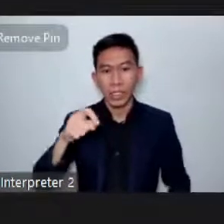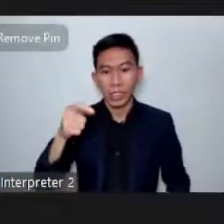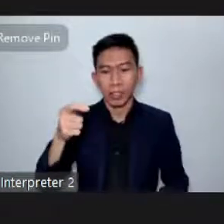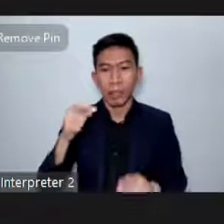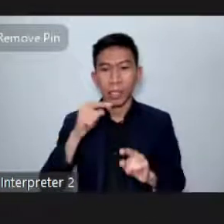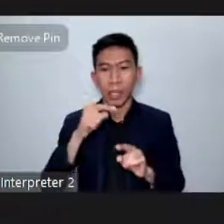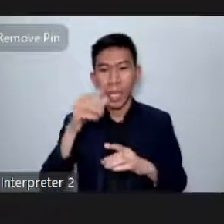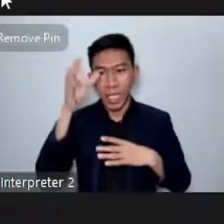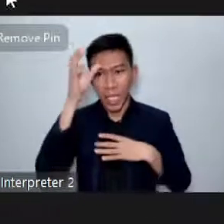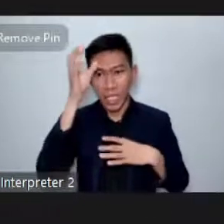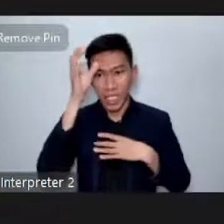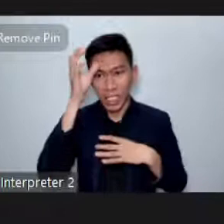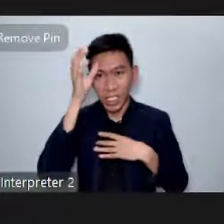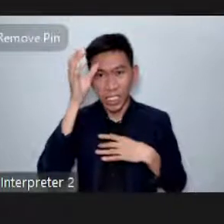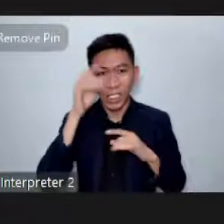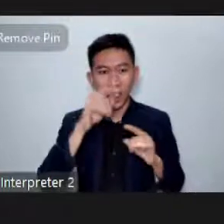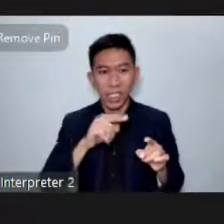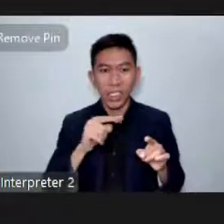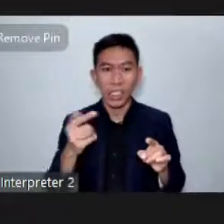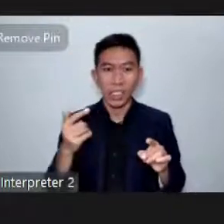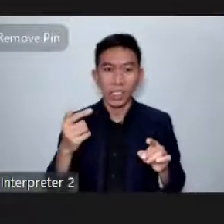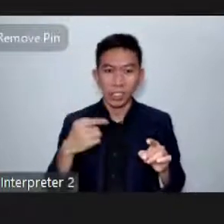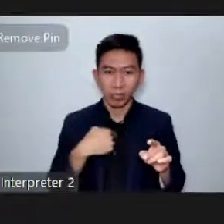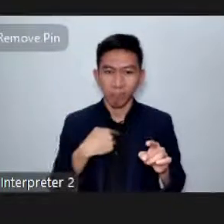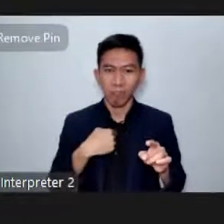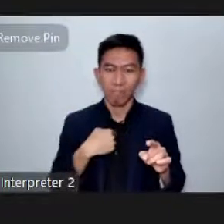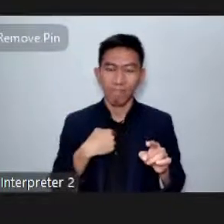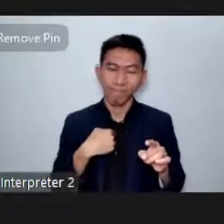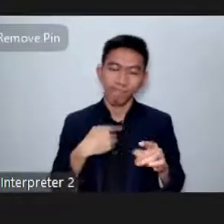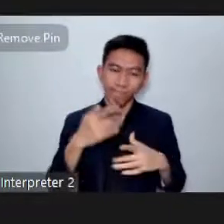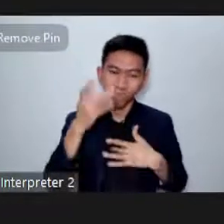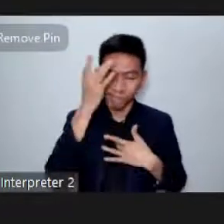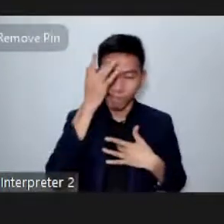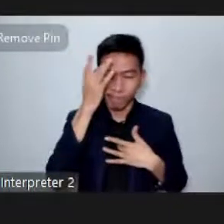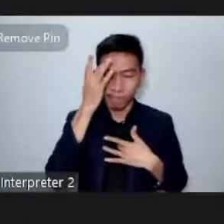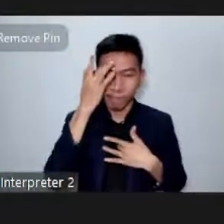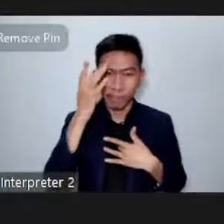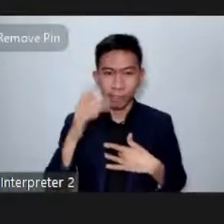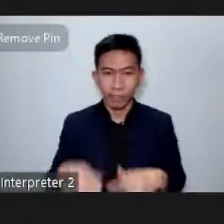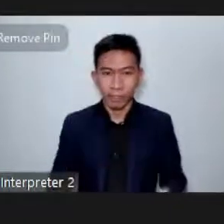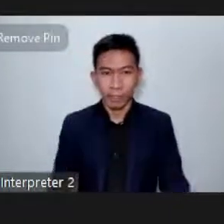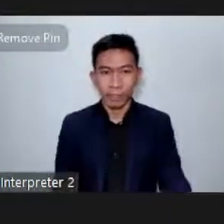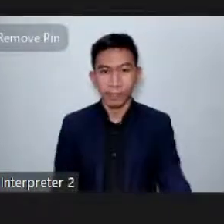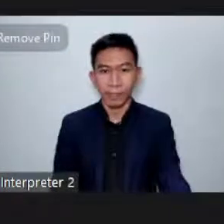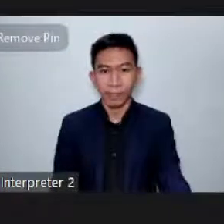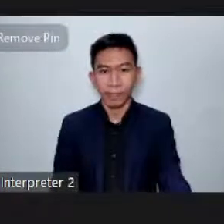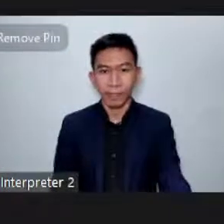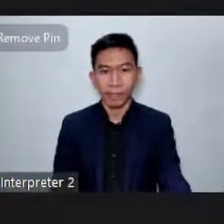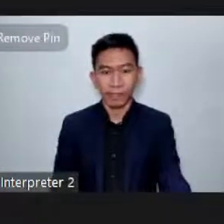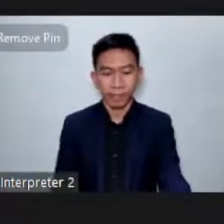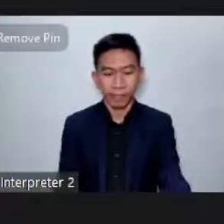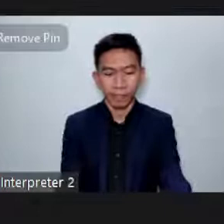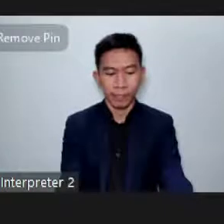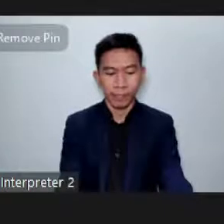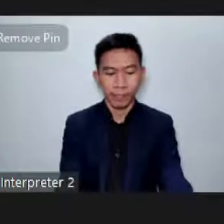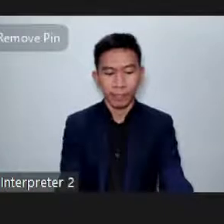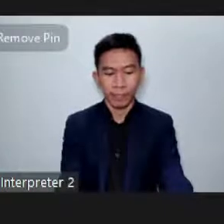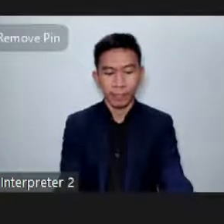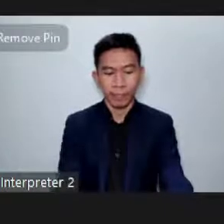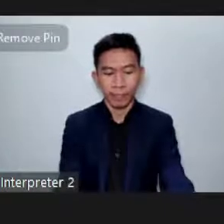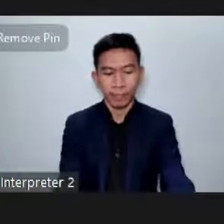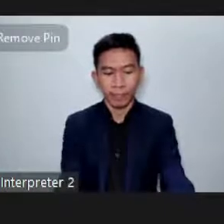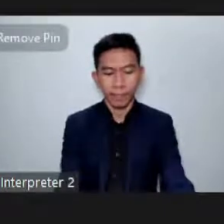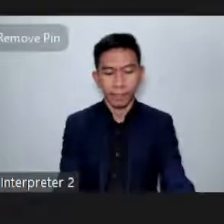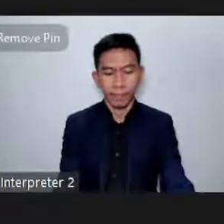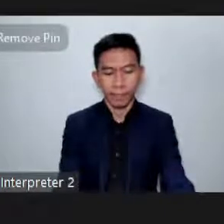kailangan, lalo na sa cancer na may sakit ako. Sana bigyan nila ng kataon na matulungan na